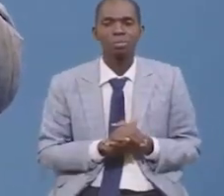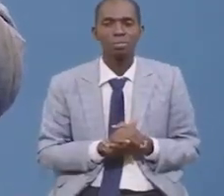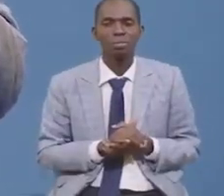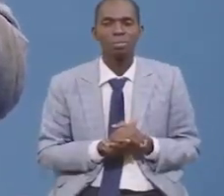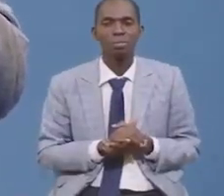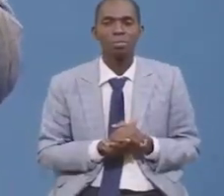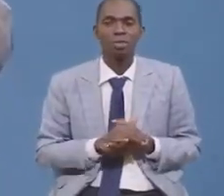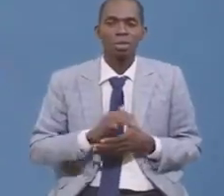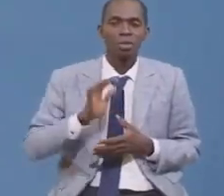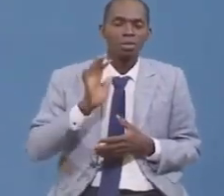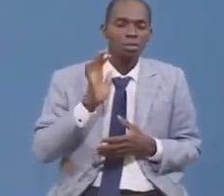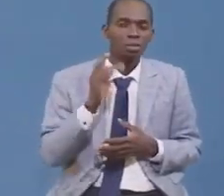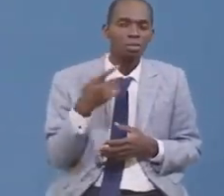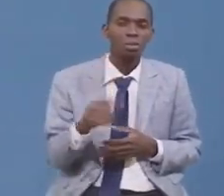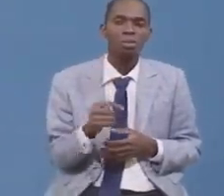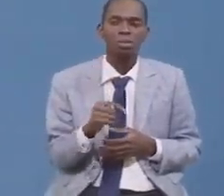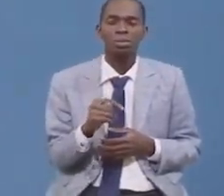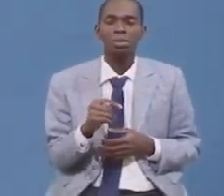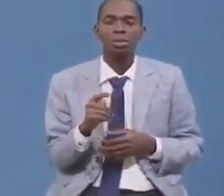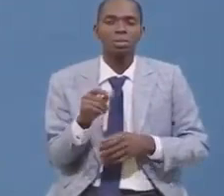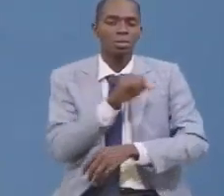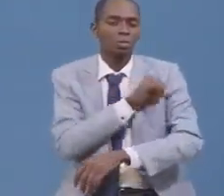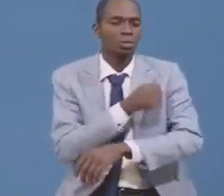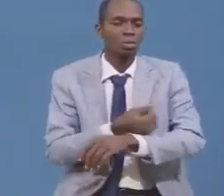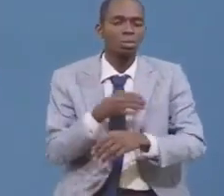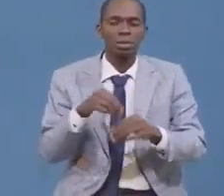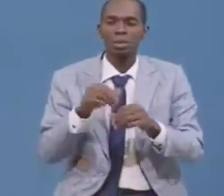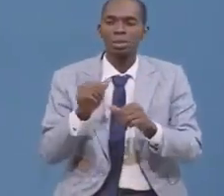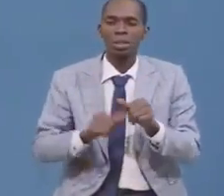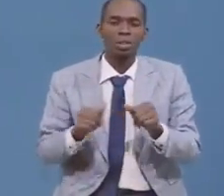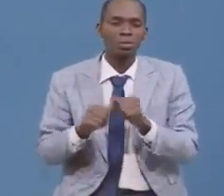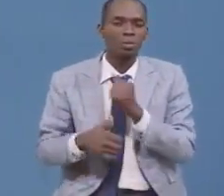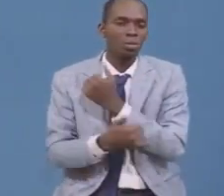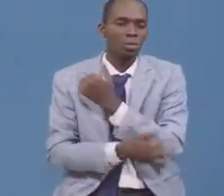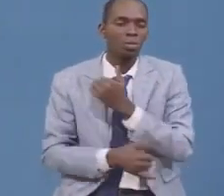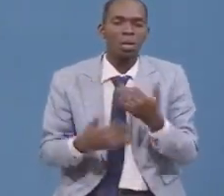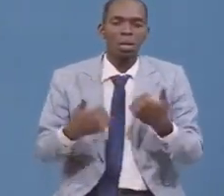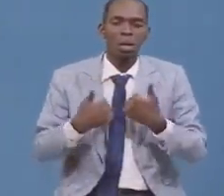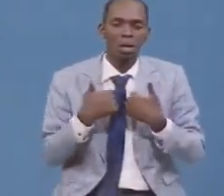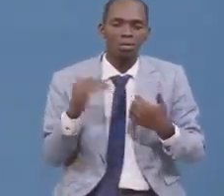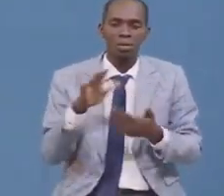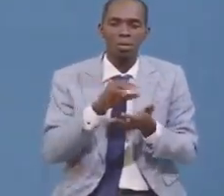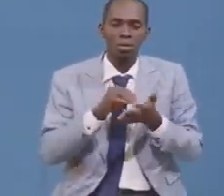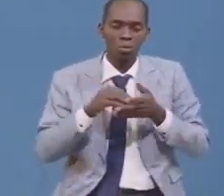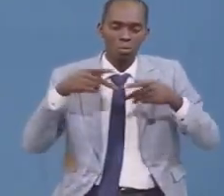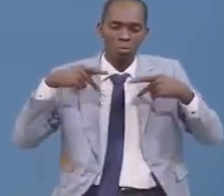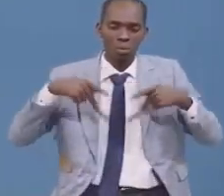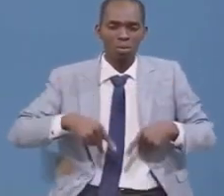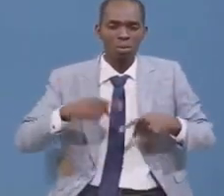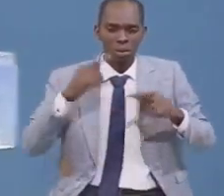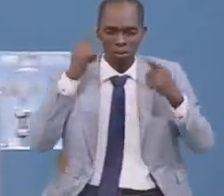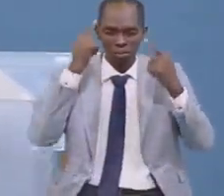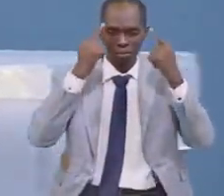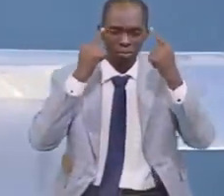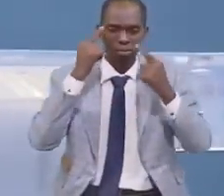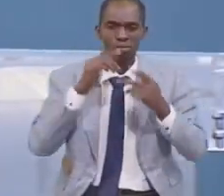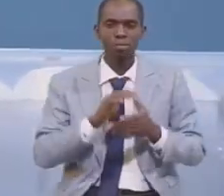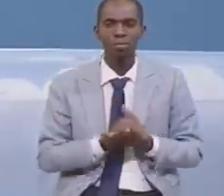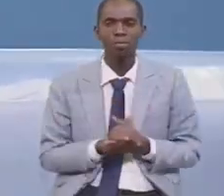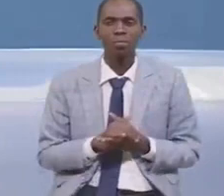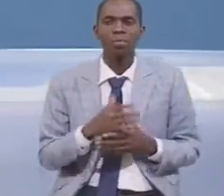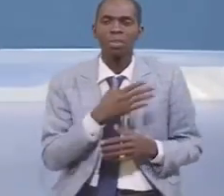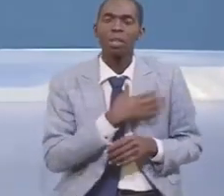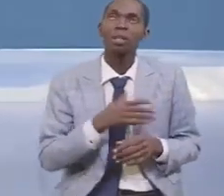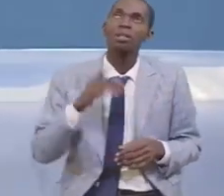ఆలోచనలు వారికి ఉంటాయి. The authorities in any land, they have their thoughts. మీ యొక్క యోచన ఎవరి హృదయంతో పోల్చుకున్నా విభిన్నమైన ఆలోచన మీరు కలిగి ఉంటారు.